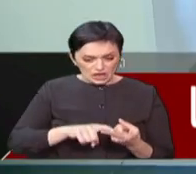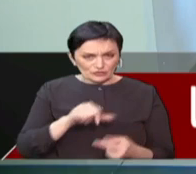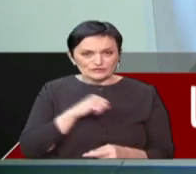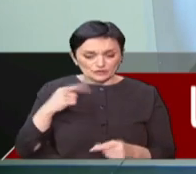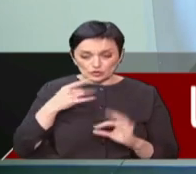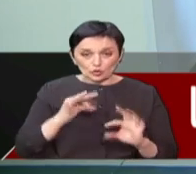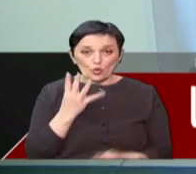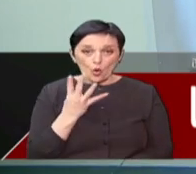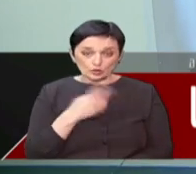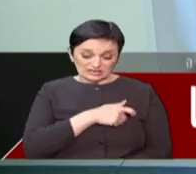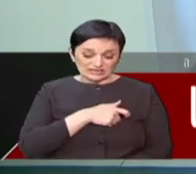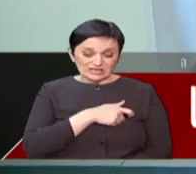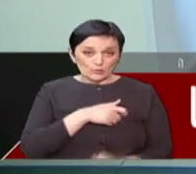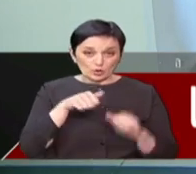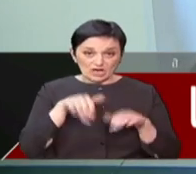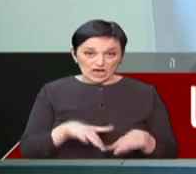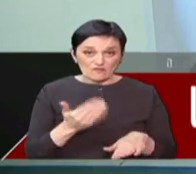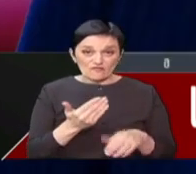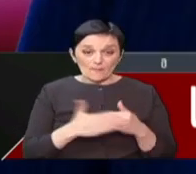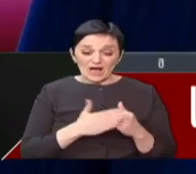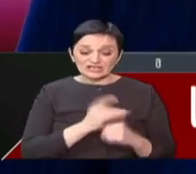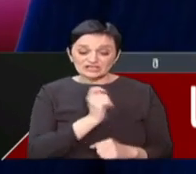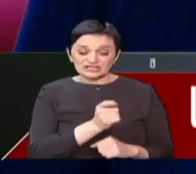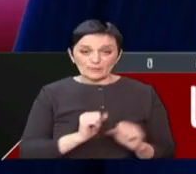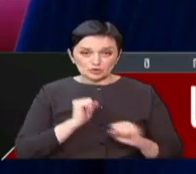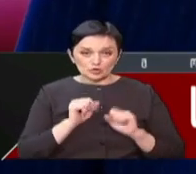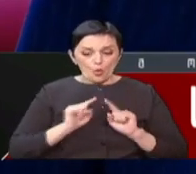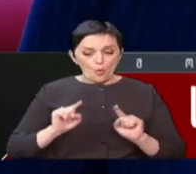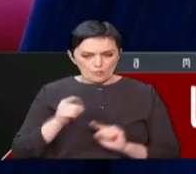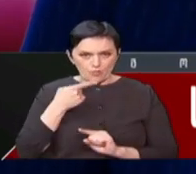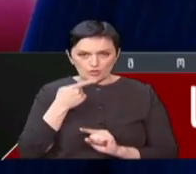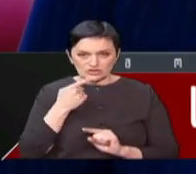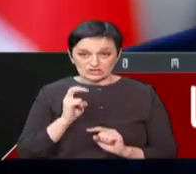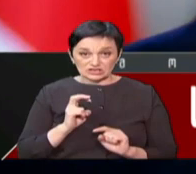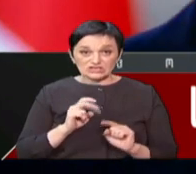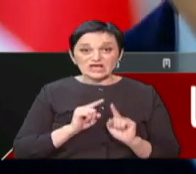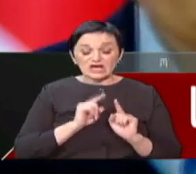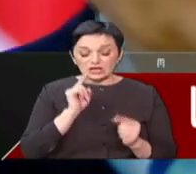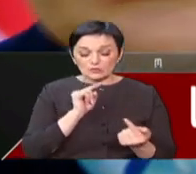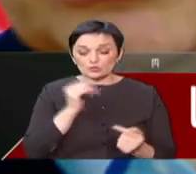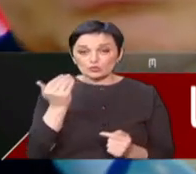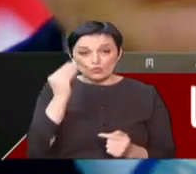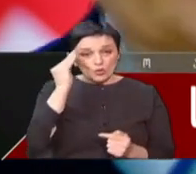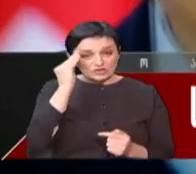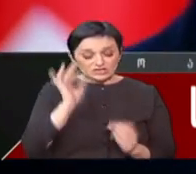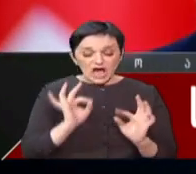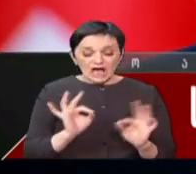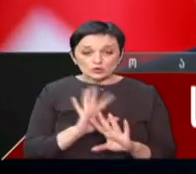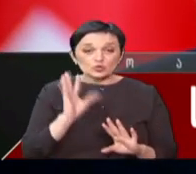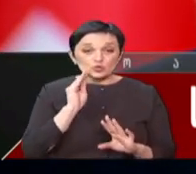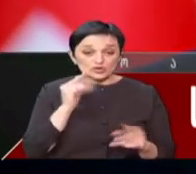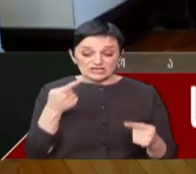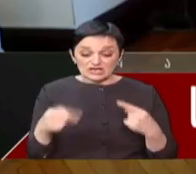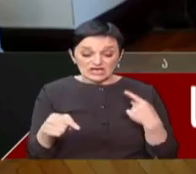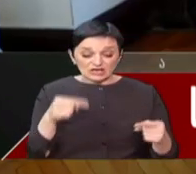ისაუბრეთ. 4 დეპუტატის გადაწყვეტილებას მათი დასჯის მცდელობა დაფასებს ოპოზიცია. ხელისუფლების ოპონენტების მოსაზრებით, არასწორია, როცა